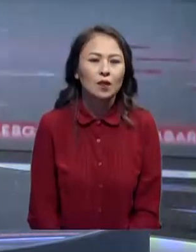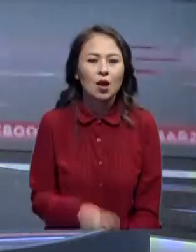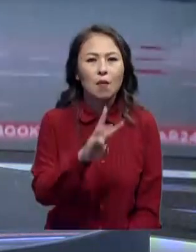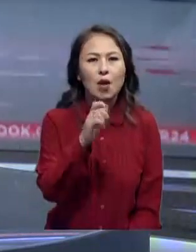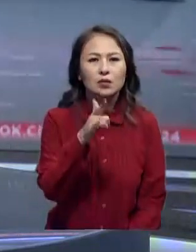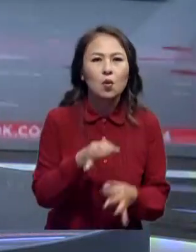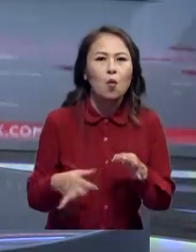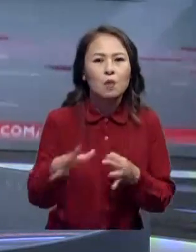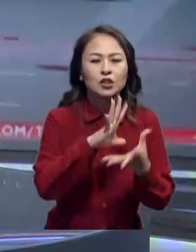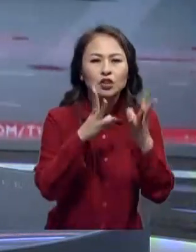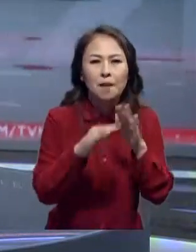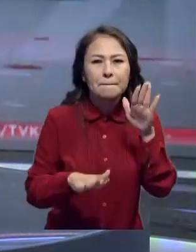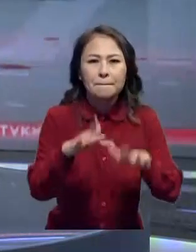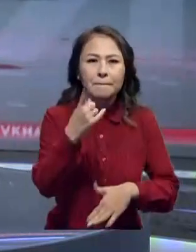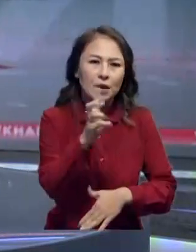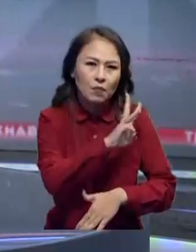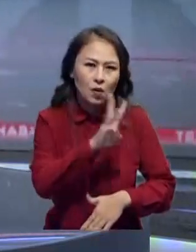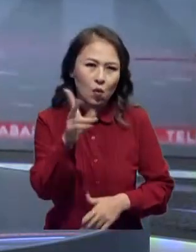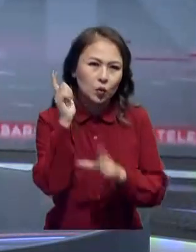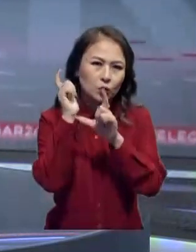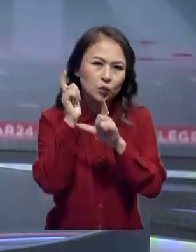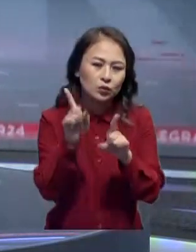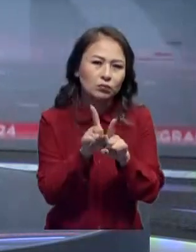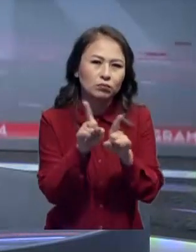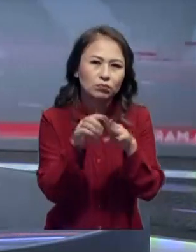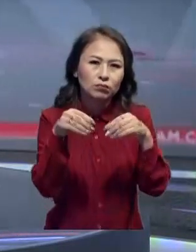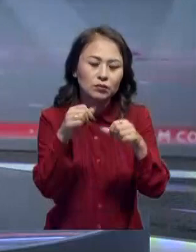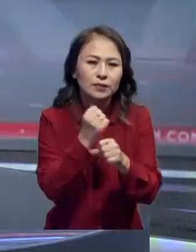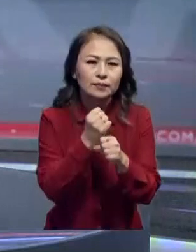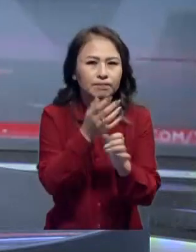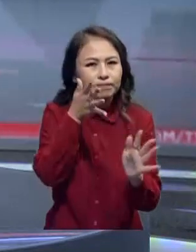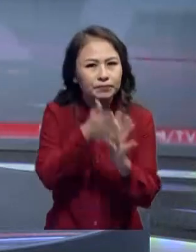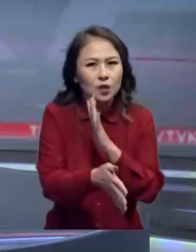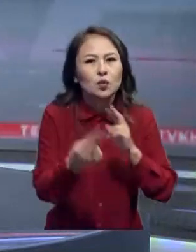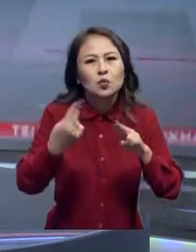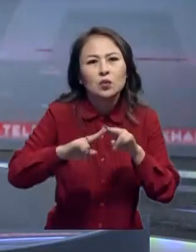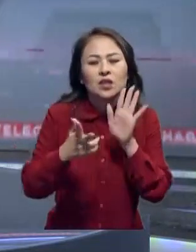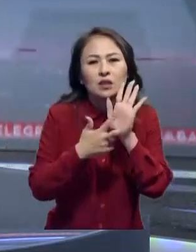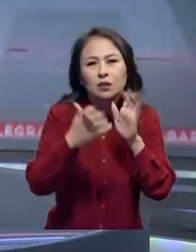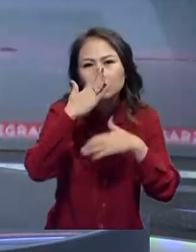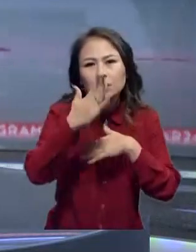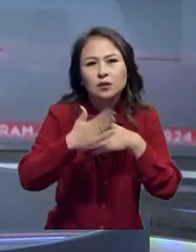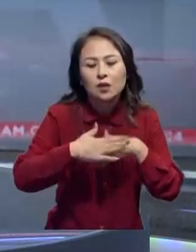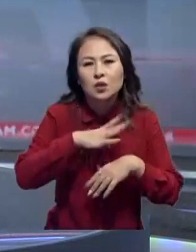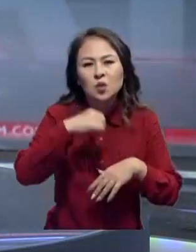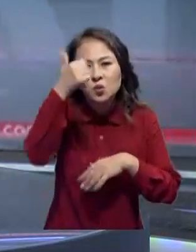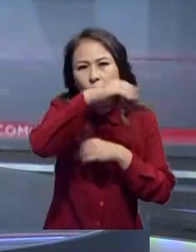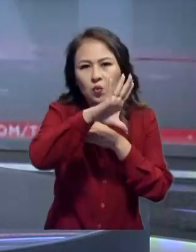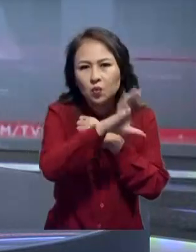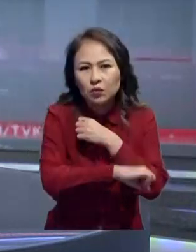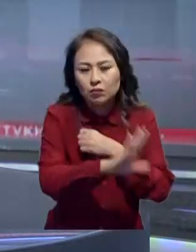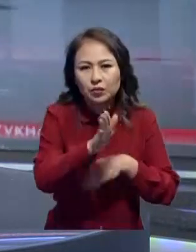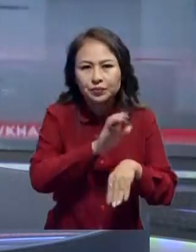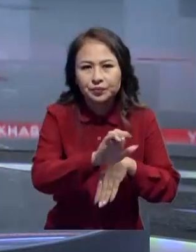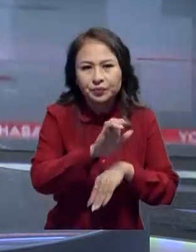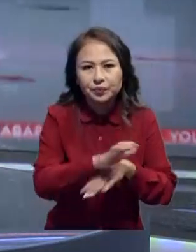Маңғыстау облысында жалпы салмағы 1 миллион тоннадан астам топыраққа мұнай сіңген. Соның 800 мың тоннасы жыл соңына дейін